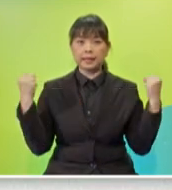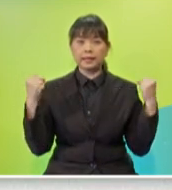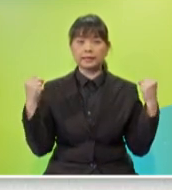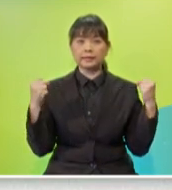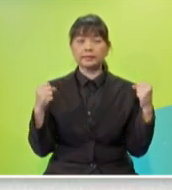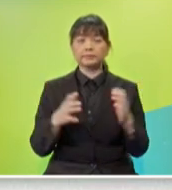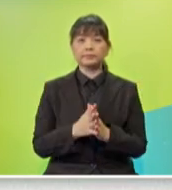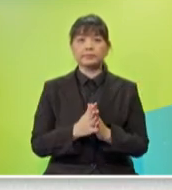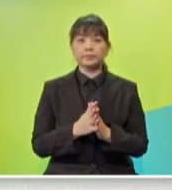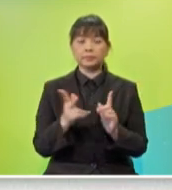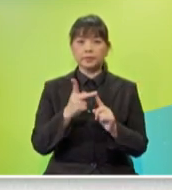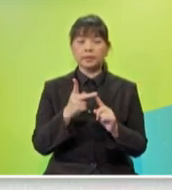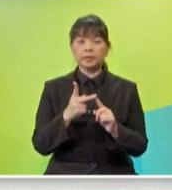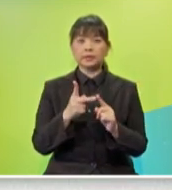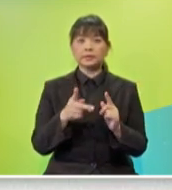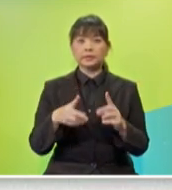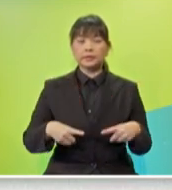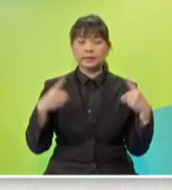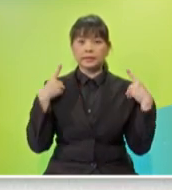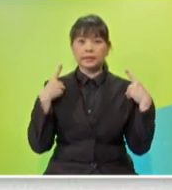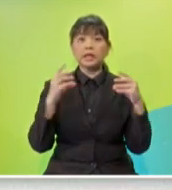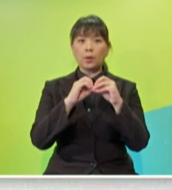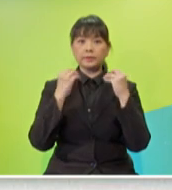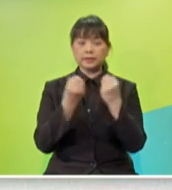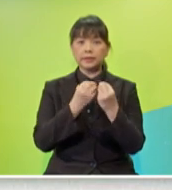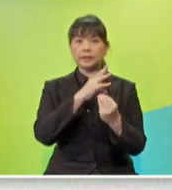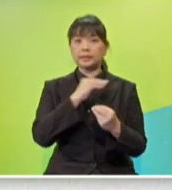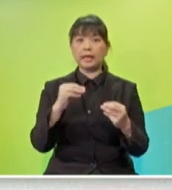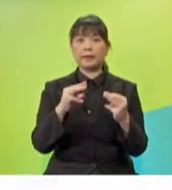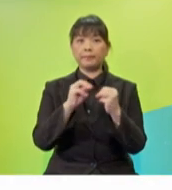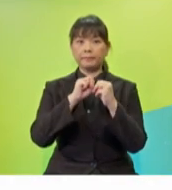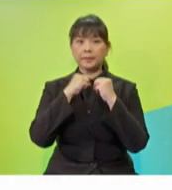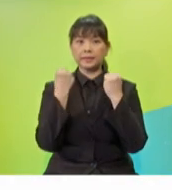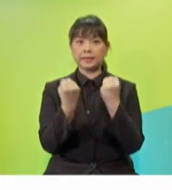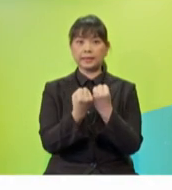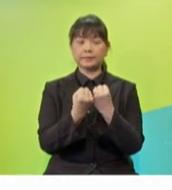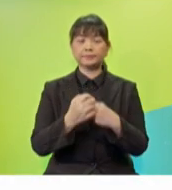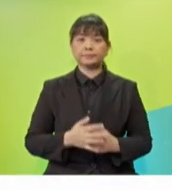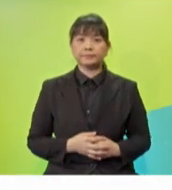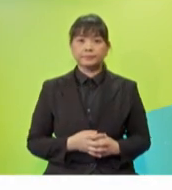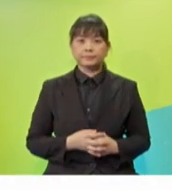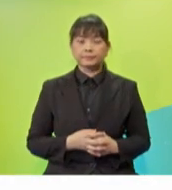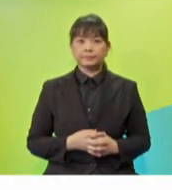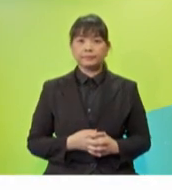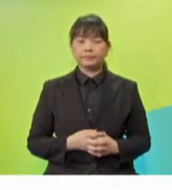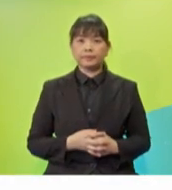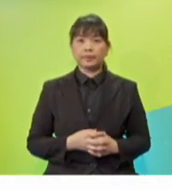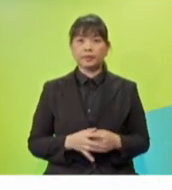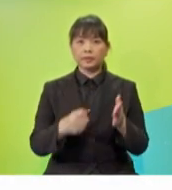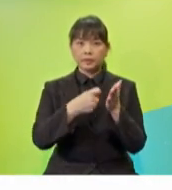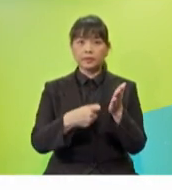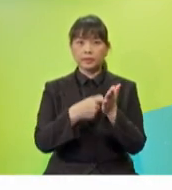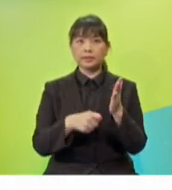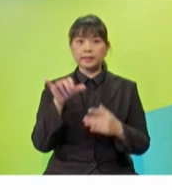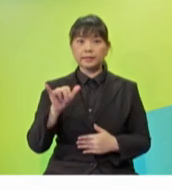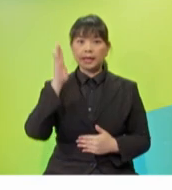community dan masyarakat dalam kehidupan sehari-hari nilai-nilai yang akan